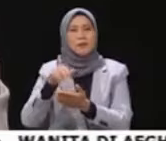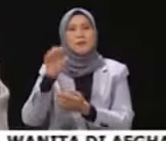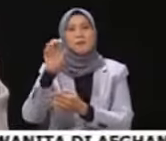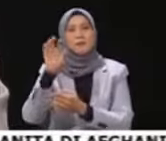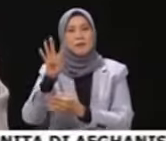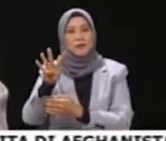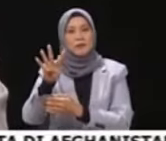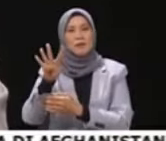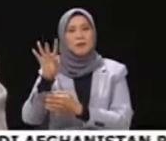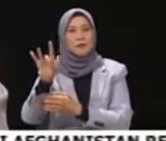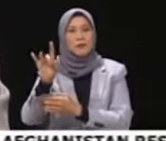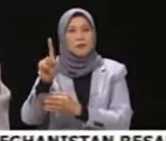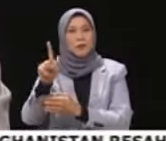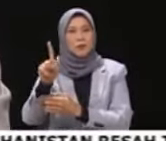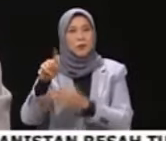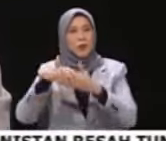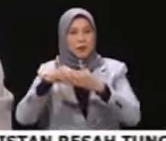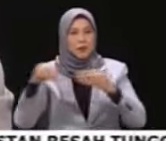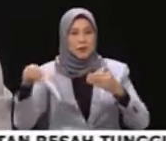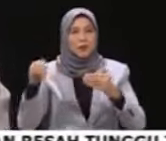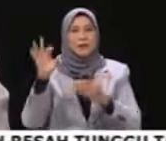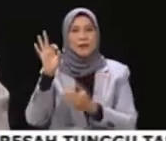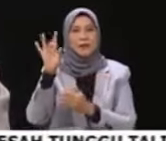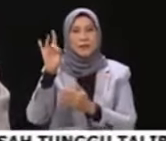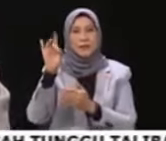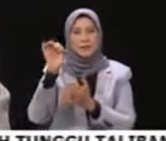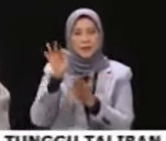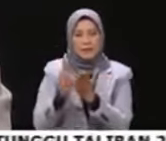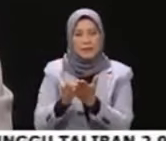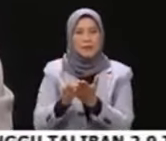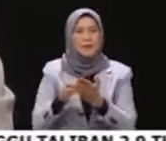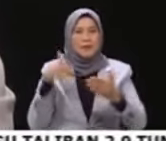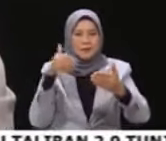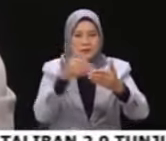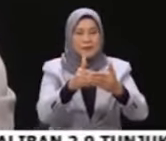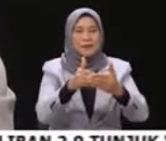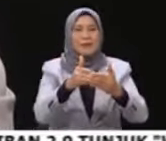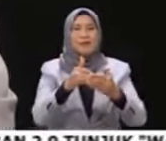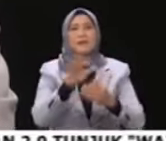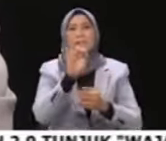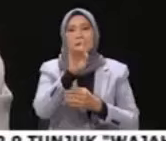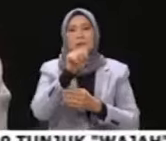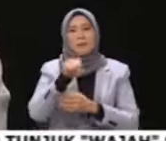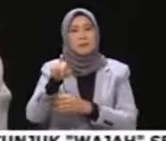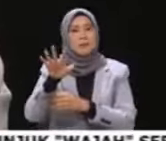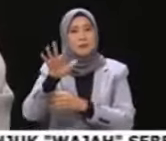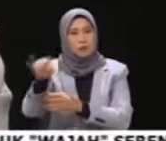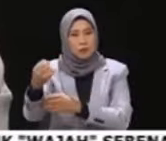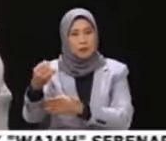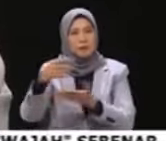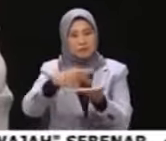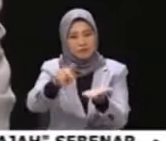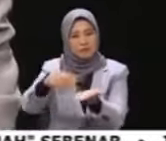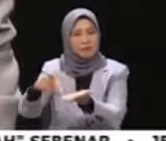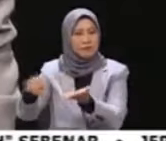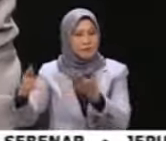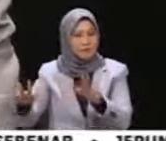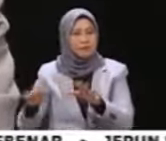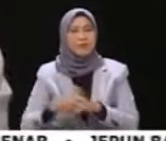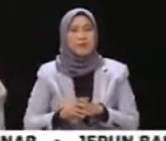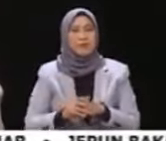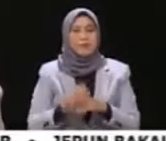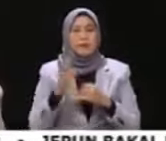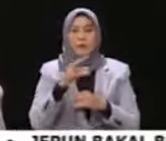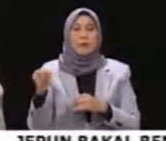8,572,481 ringgit 80 sen. Hampir dekat 85 juta yang kita telah belanjakan. Bila berlaku itu, hari Ahadnya